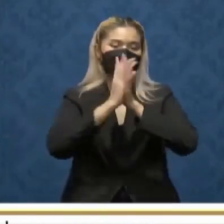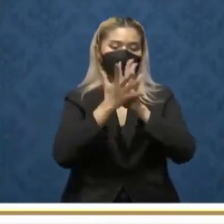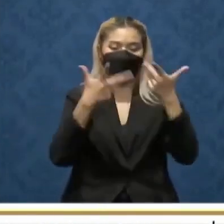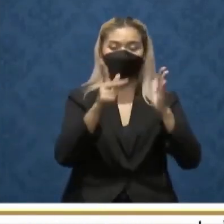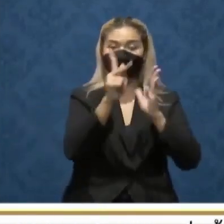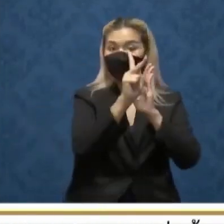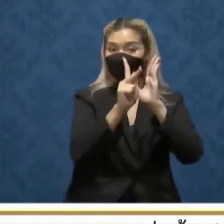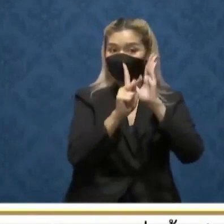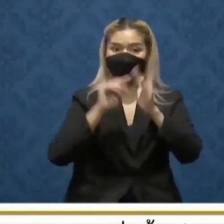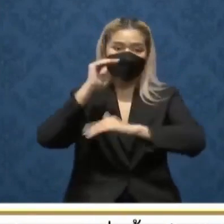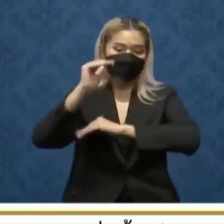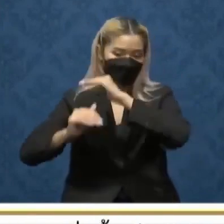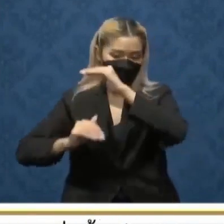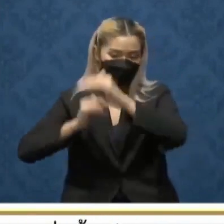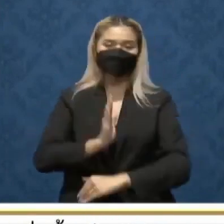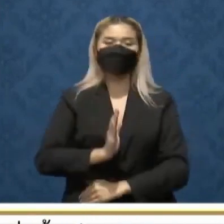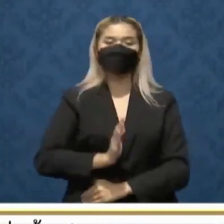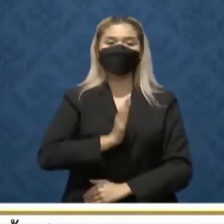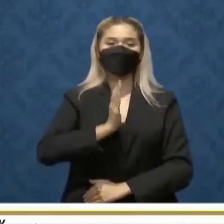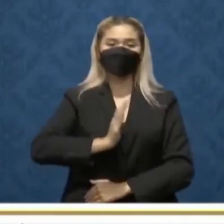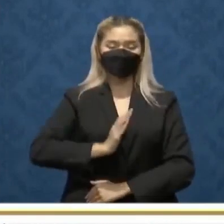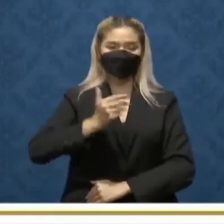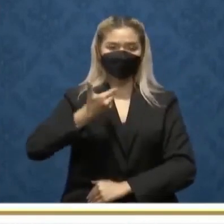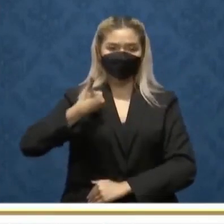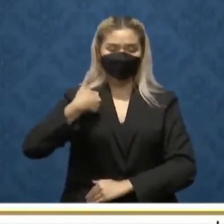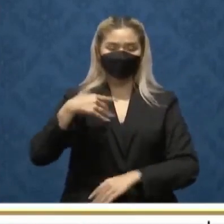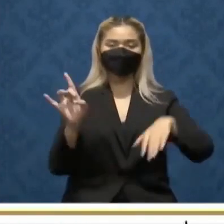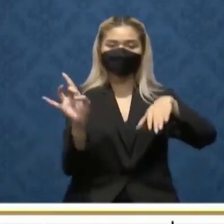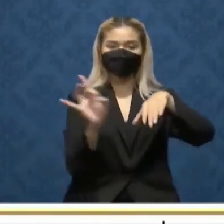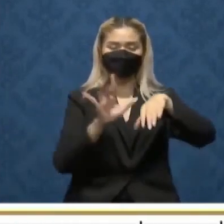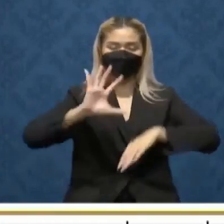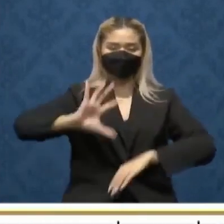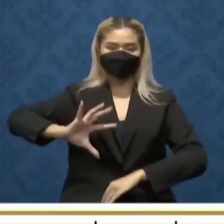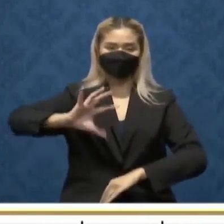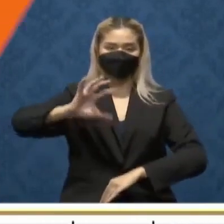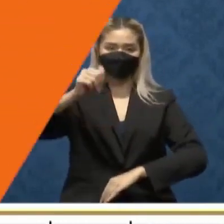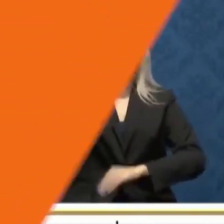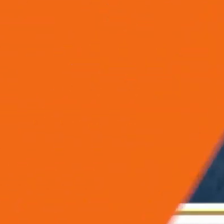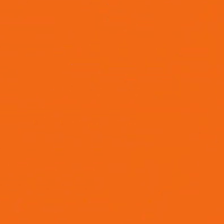เต็มไปด้วยความสง่างามและมีประสิทธิภาพให้ได้ครับขอบคุณครับ